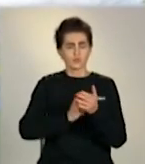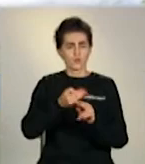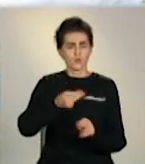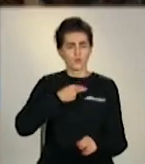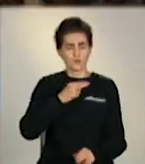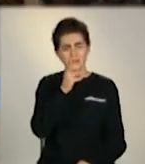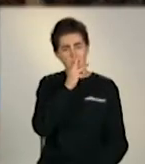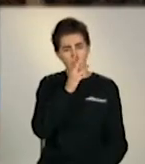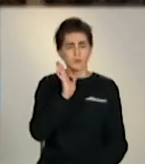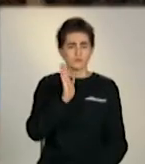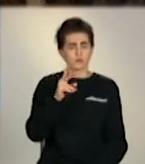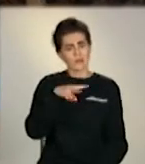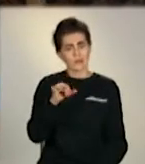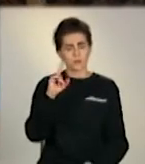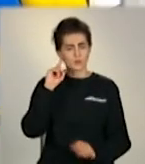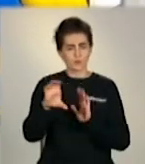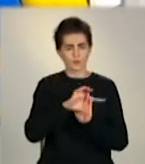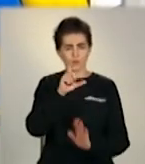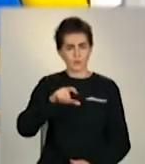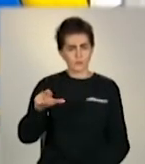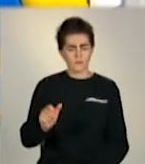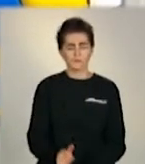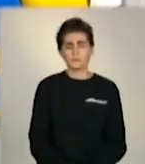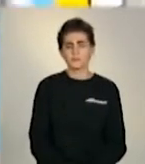Чи почують людей?